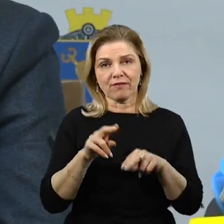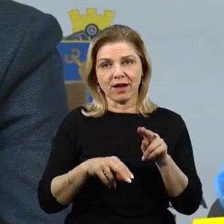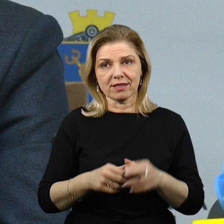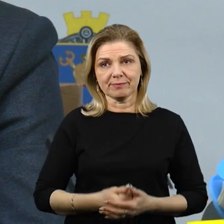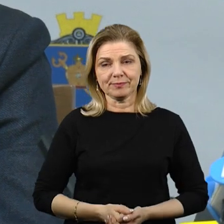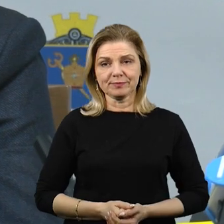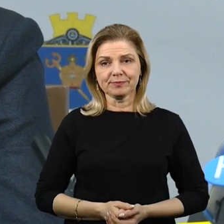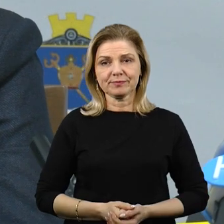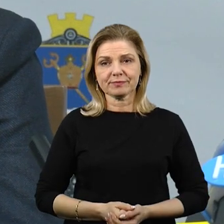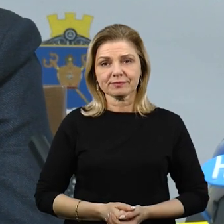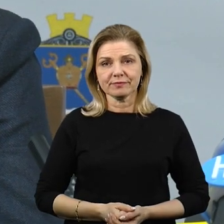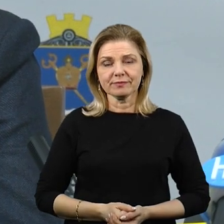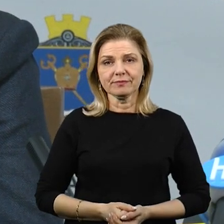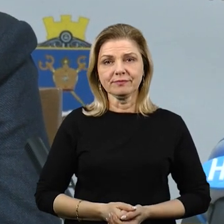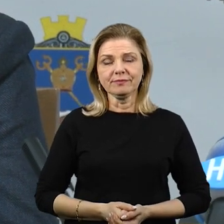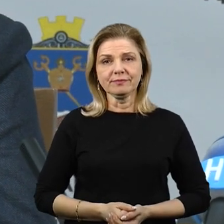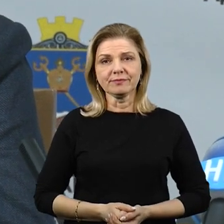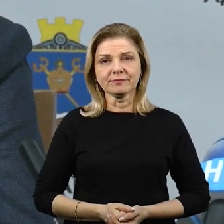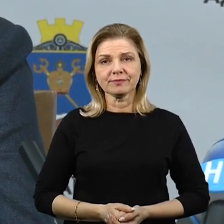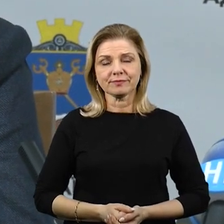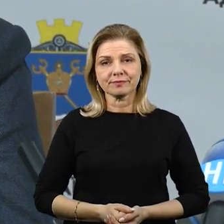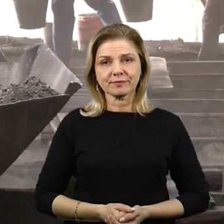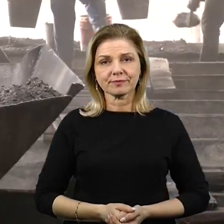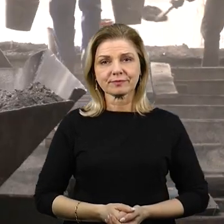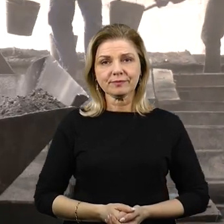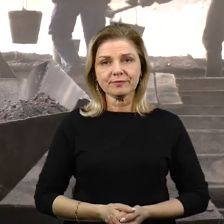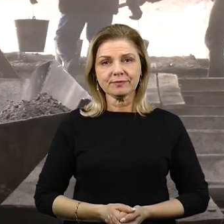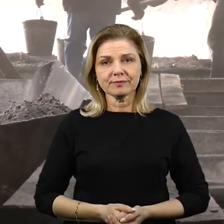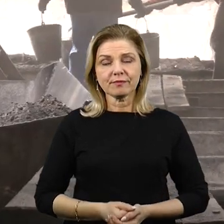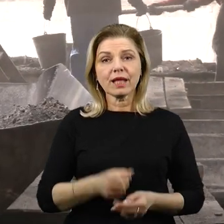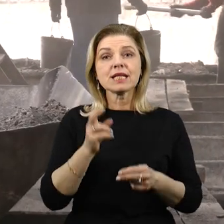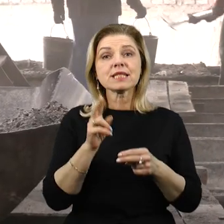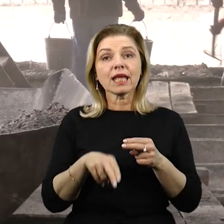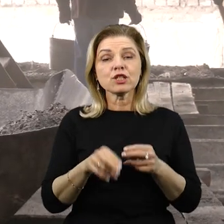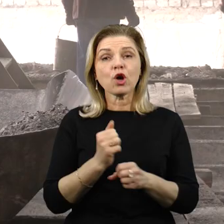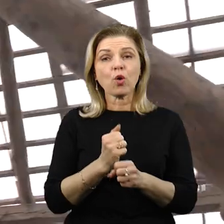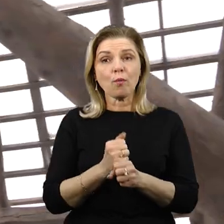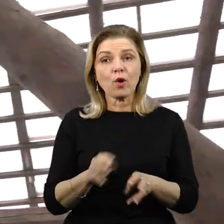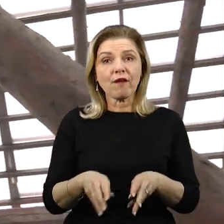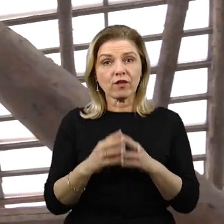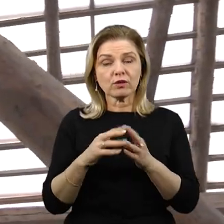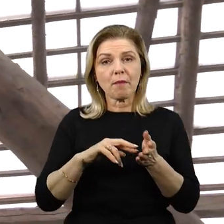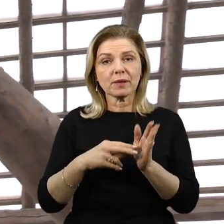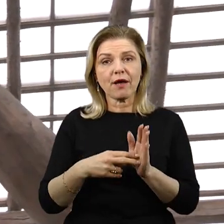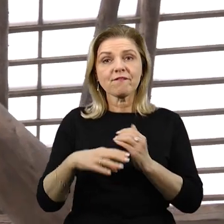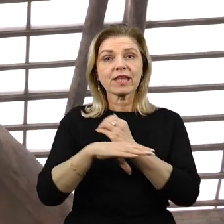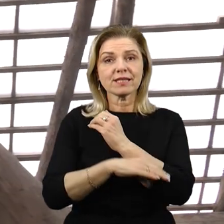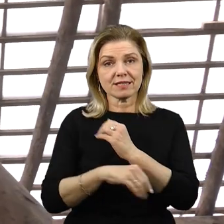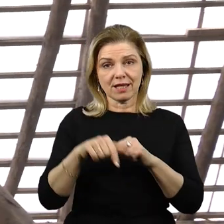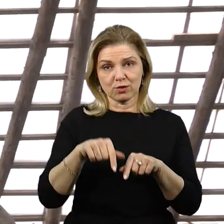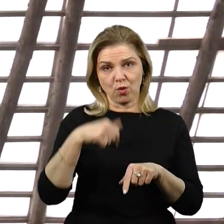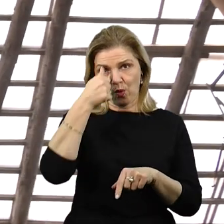проєктів Микола обласної військової адміністрації Олександр нефодов закінчити роботи з відновлення планують наприкінці цього